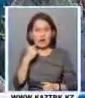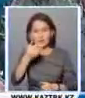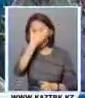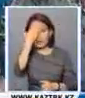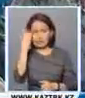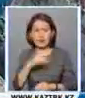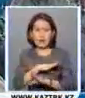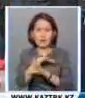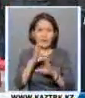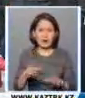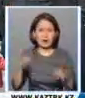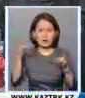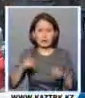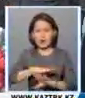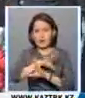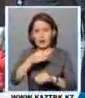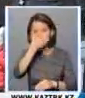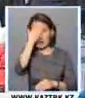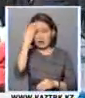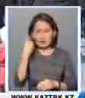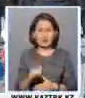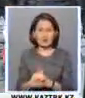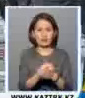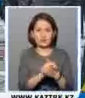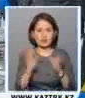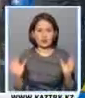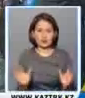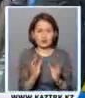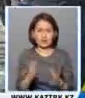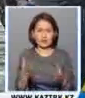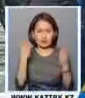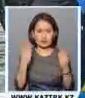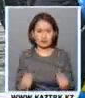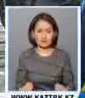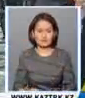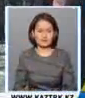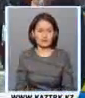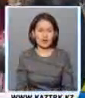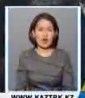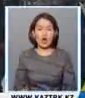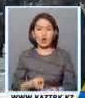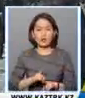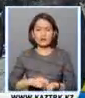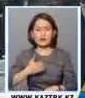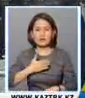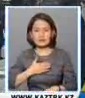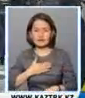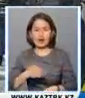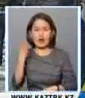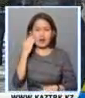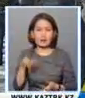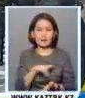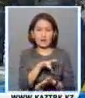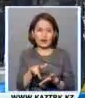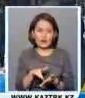қарай бет бұратын күн. Бүгінгі күн ұлыстың ұлы күні. Бабаларымыздың даналығының арқасында күн мен